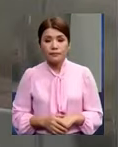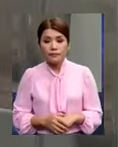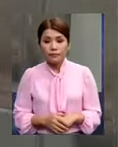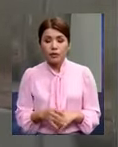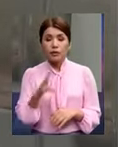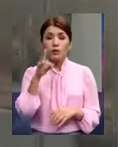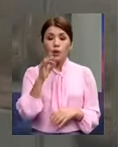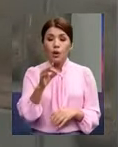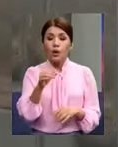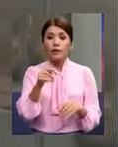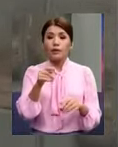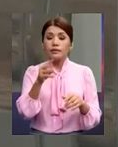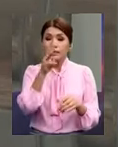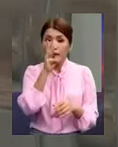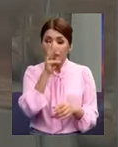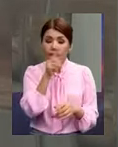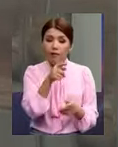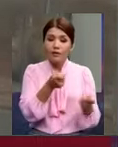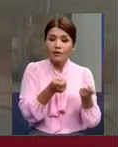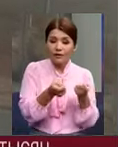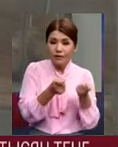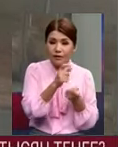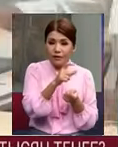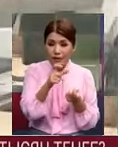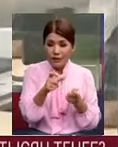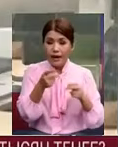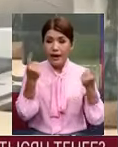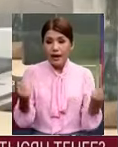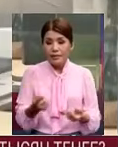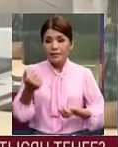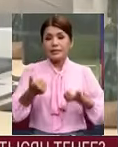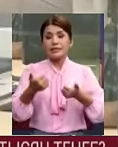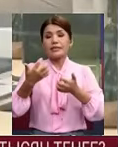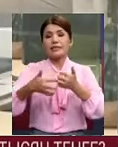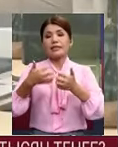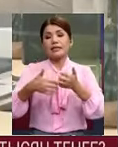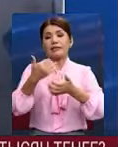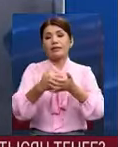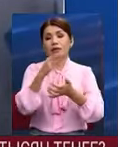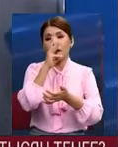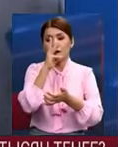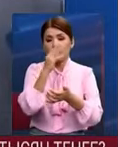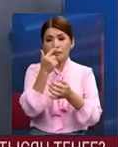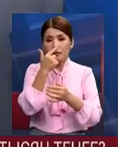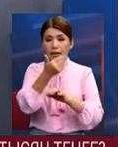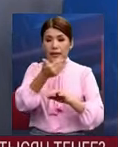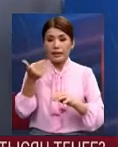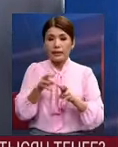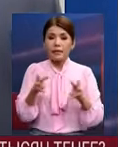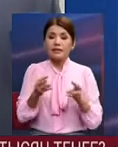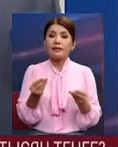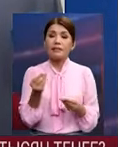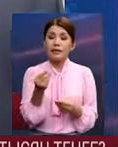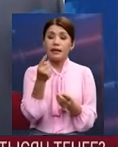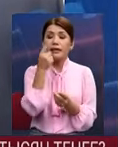Но затрагивая зарплаты чиновников, хочется привести обычные среднестатистические доходы. Недавно министр финансов сообщил,